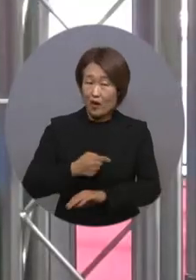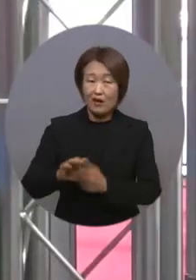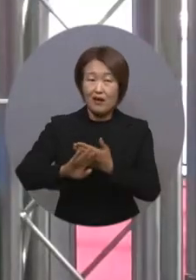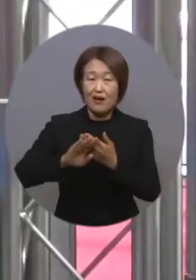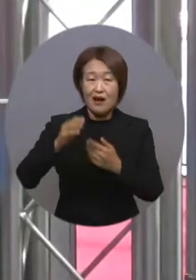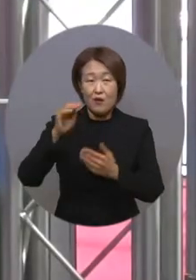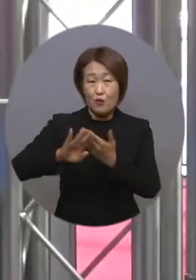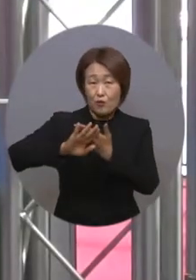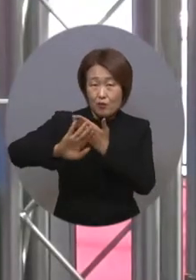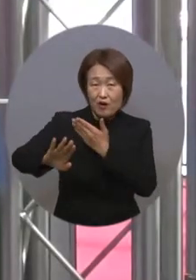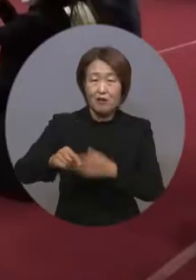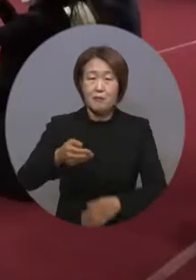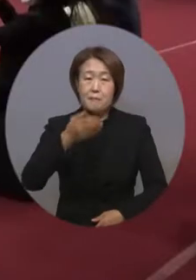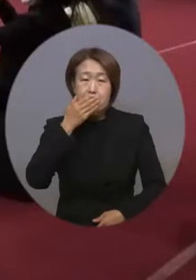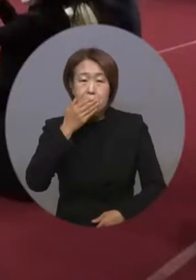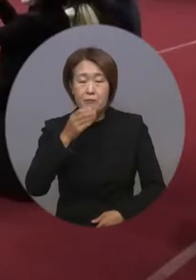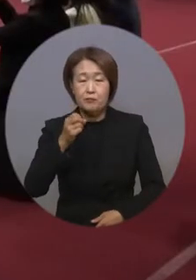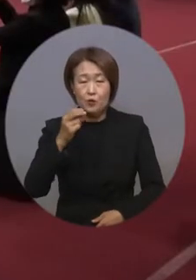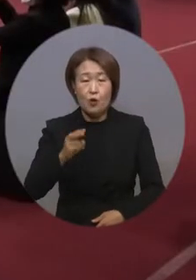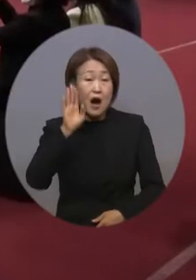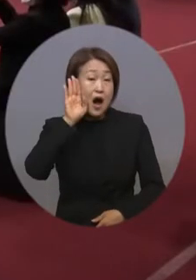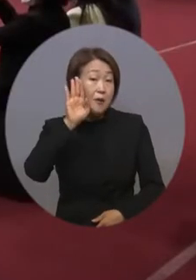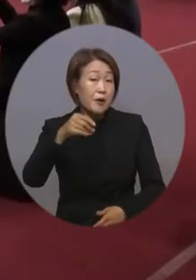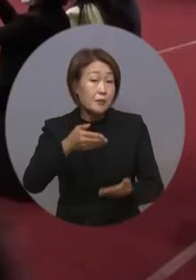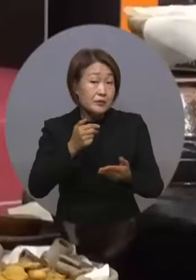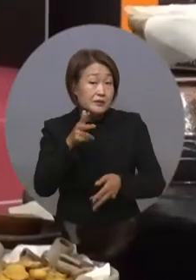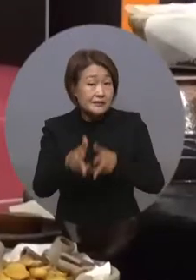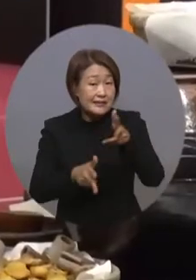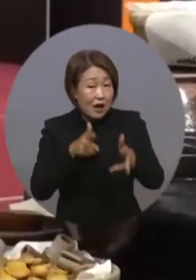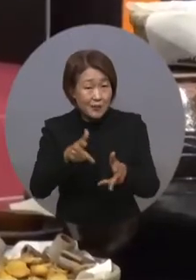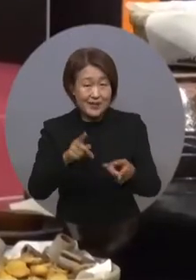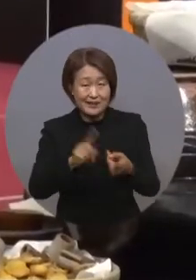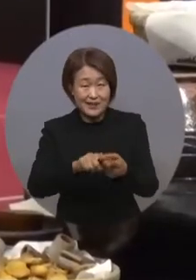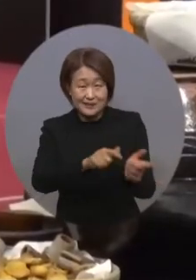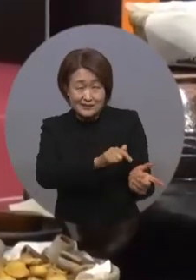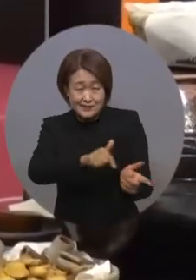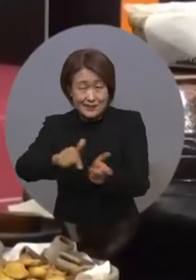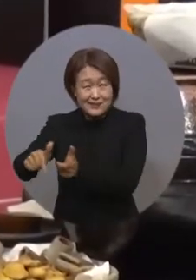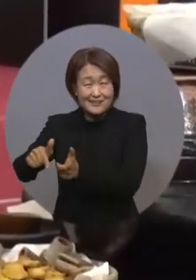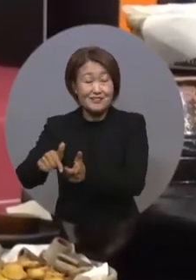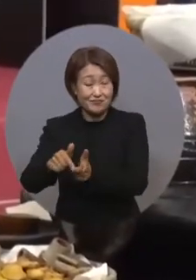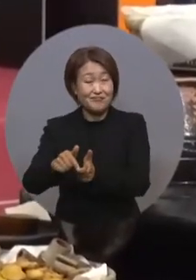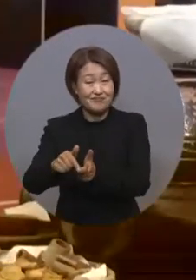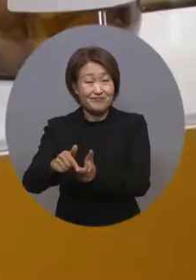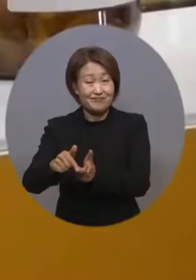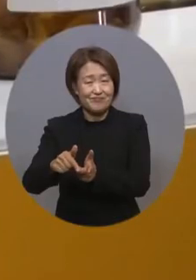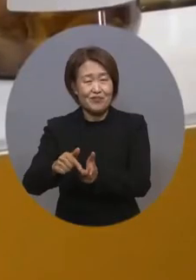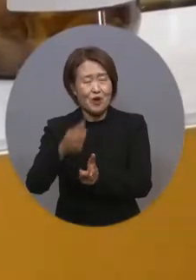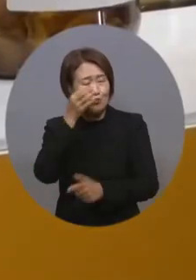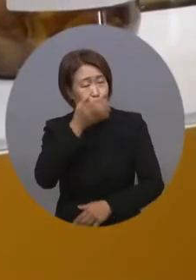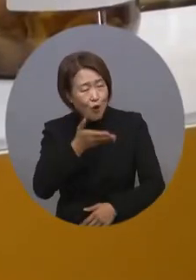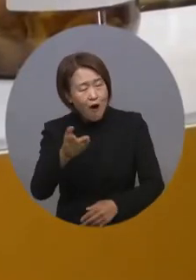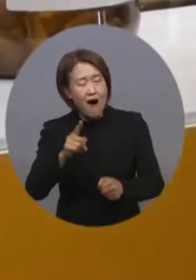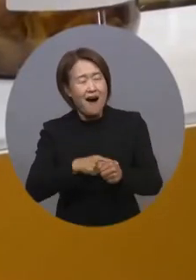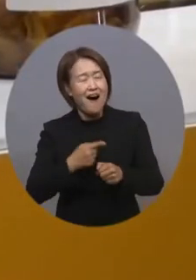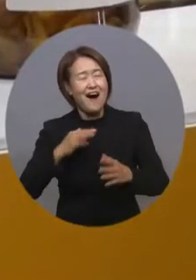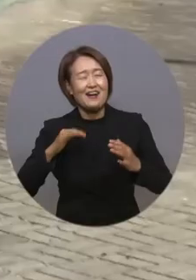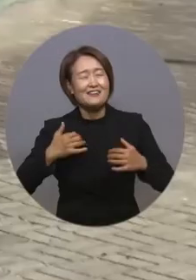신규 시장 개척과 미래 식품 사업의 방향성을 보여주는 다양한 전시 상품들로 많은 호응을 얻었습니다.